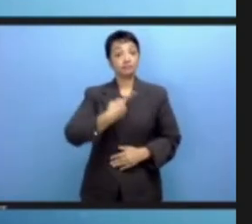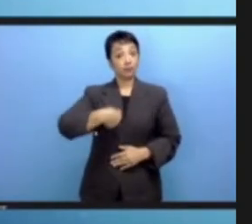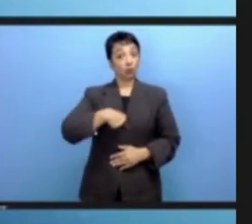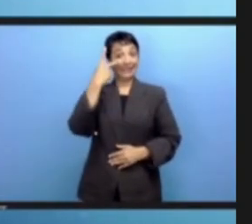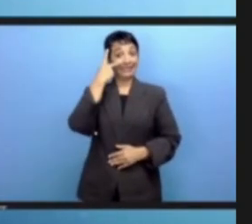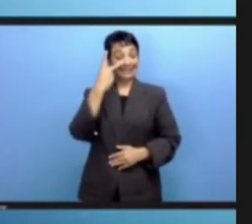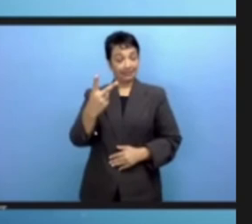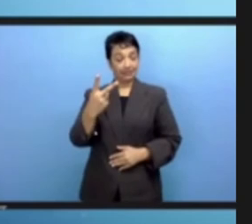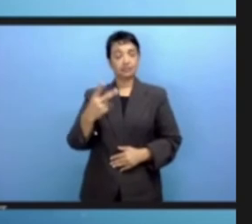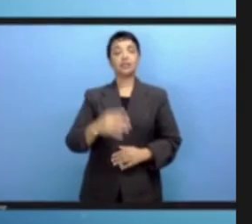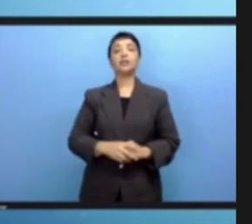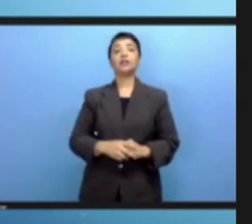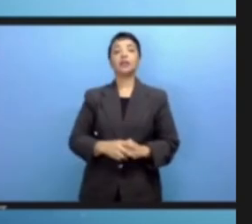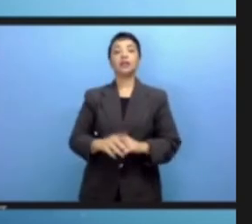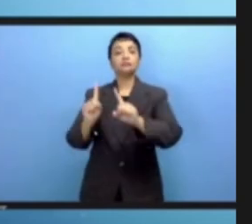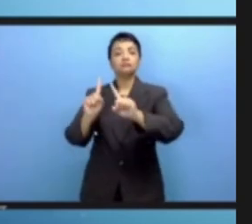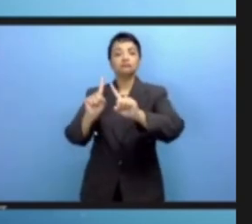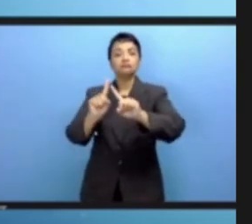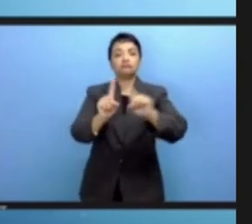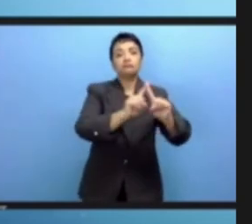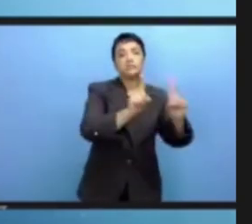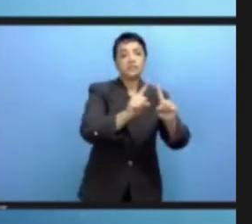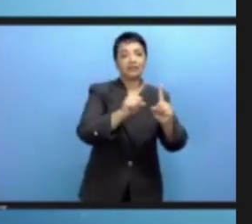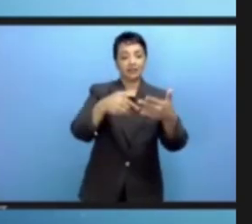de propriété